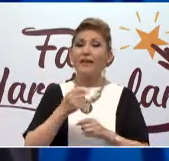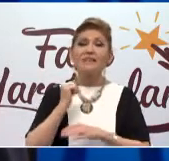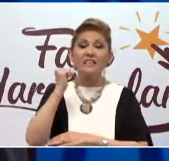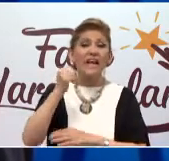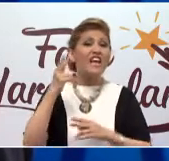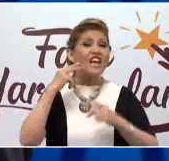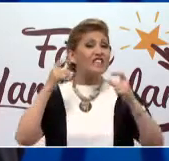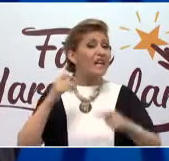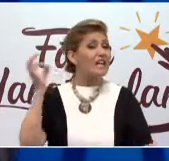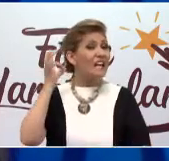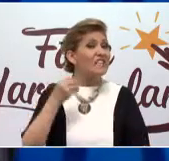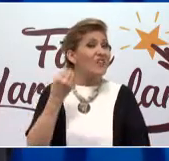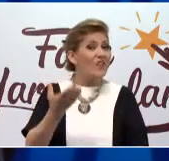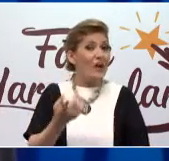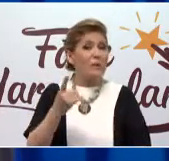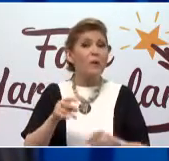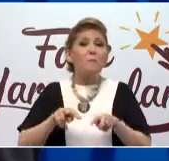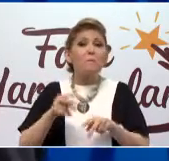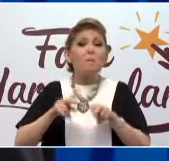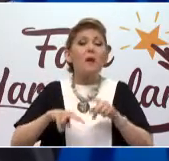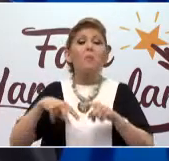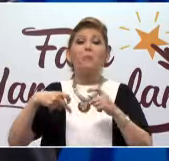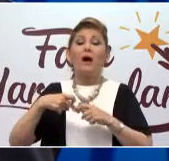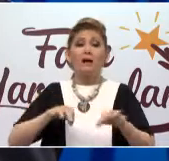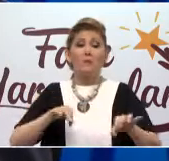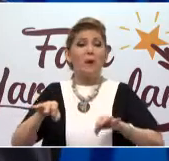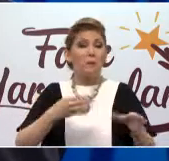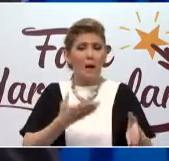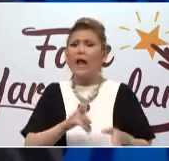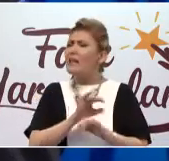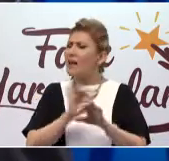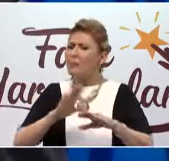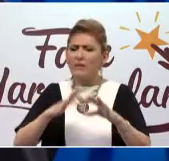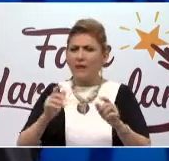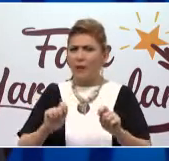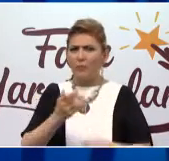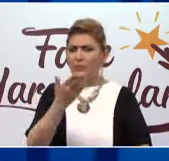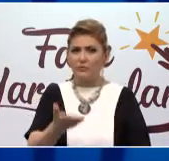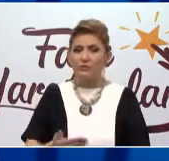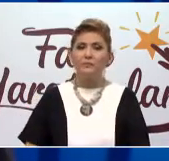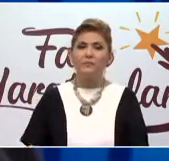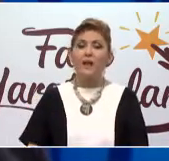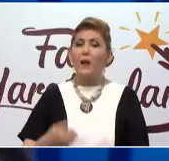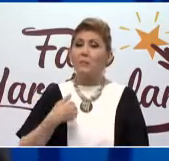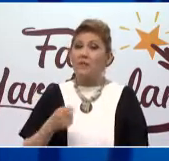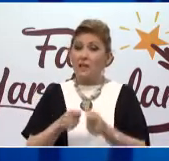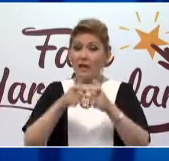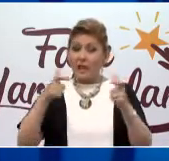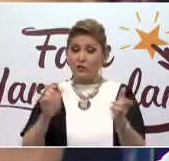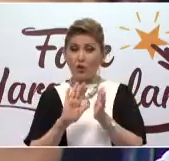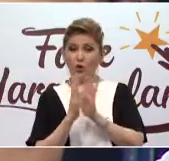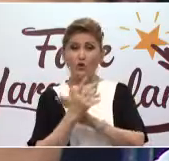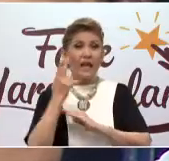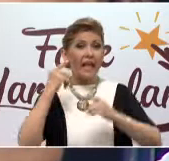ver projesini hayata geçiren bir mimar. Mimarlardan biri diyelim. Evet. Tam olarak ne yapıyorsunuz acaba? Biz gelişen ve dönüşen